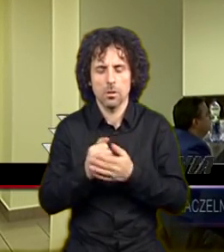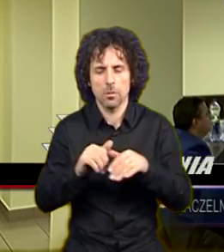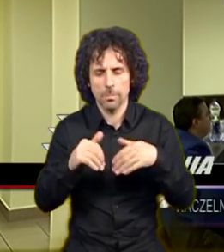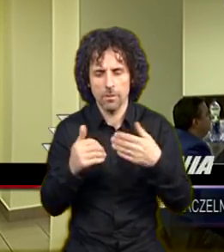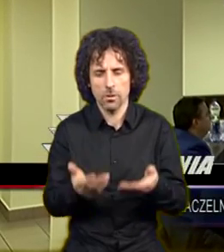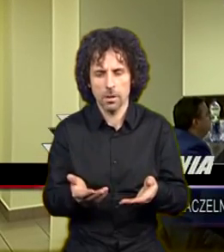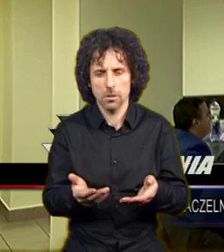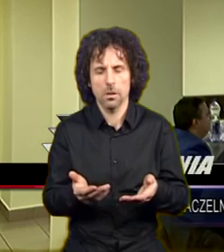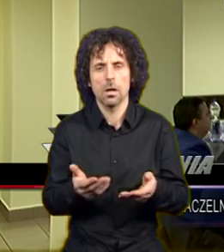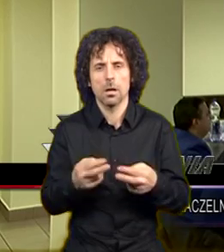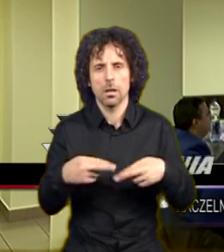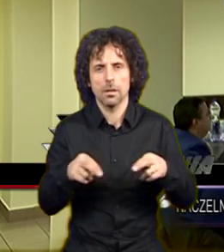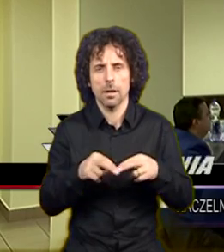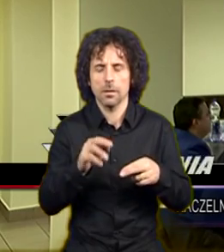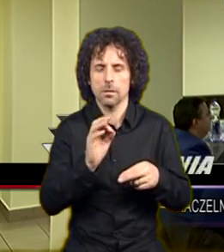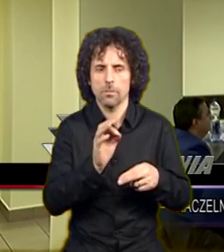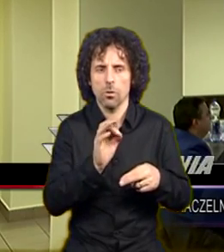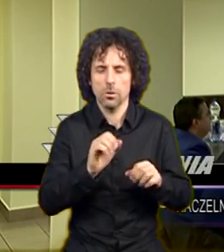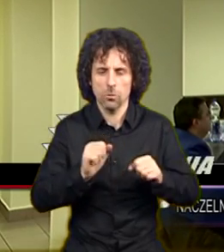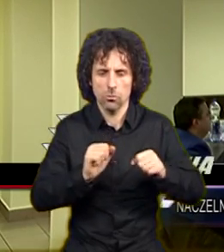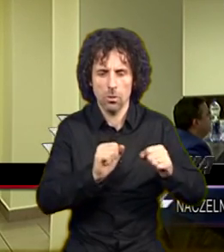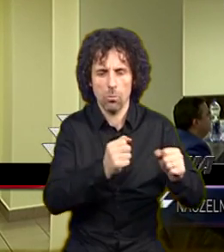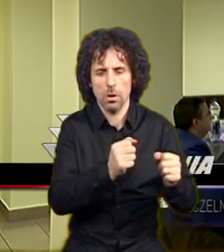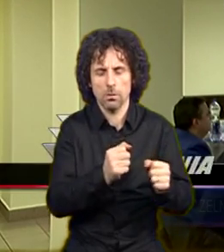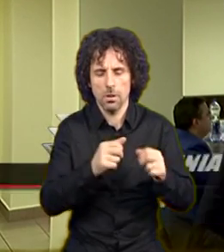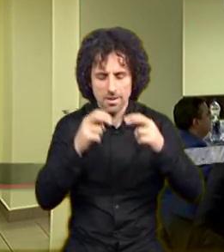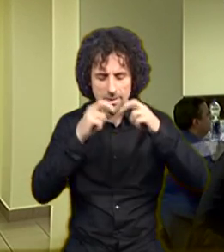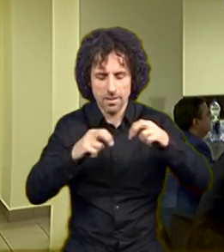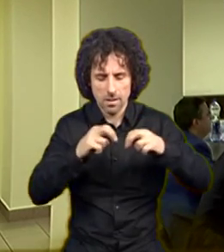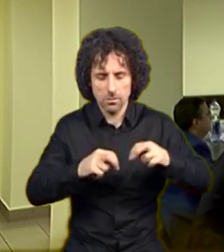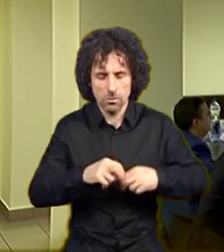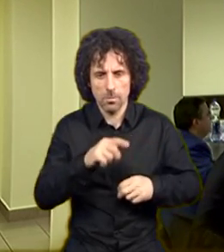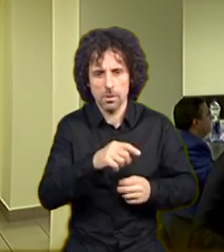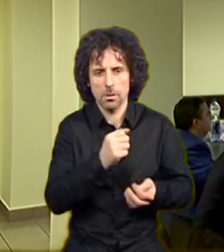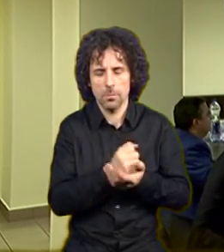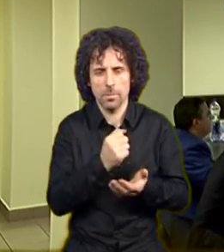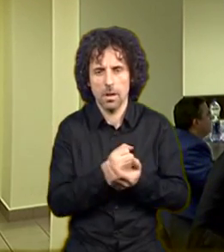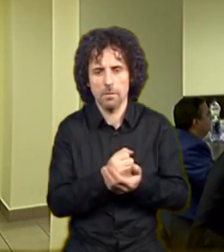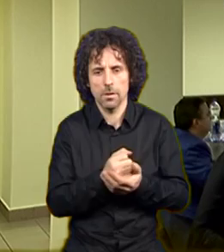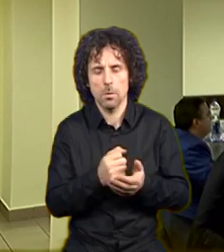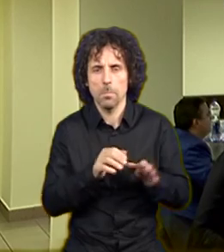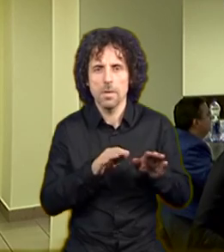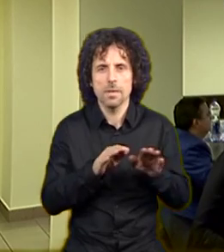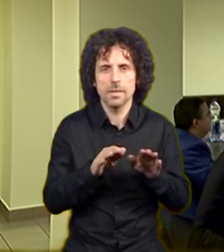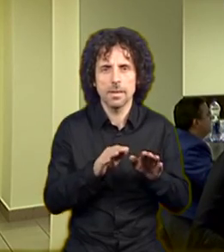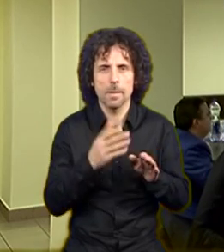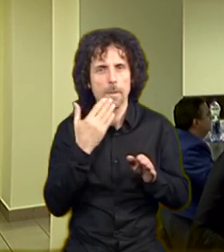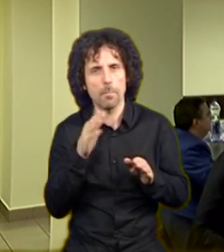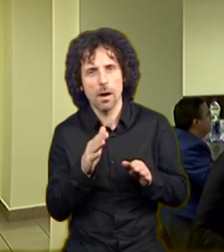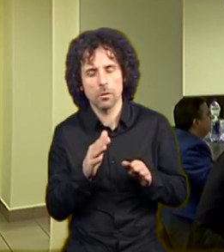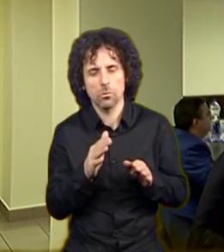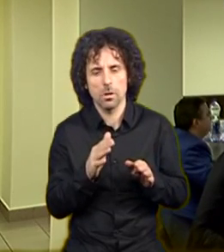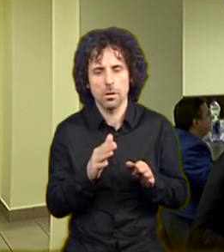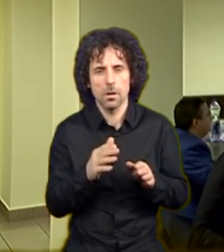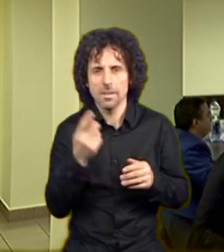związane z realizacji swoich działań roczne, także tu analizujemy te sprawy związane z tym, jako miejsca,